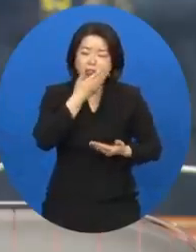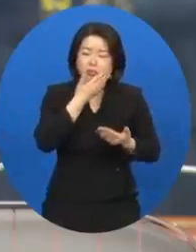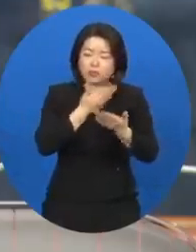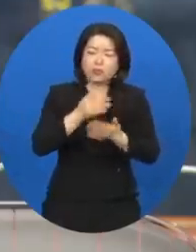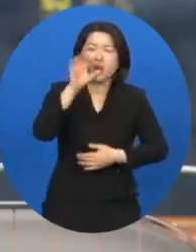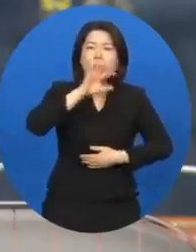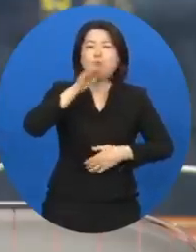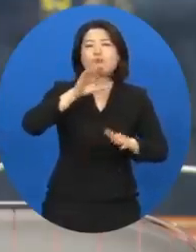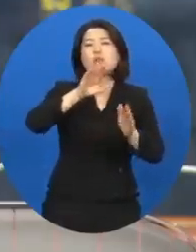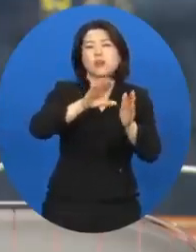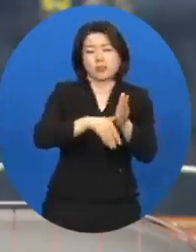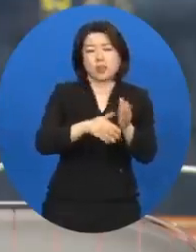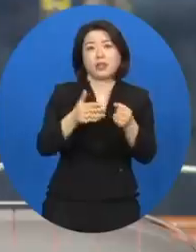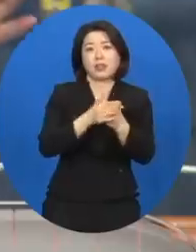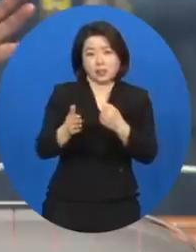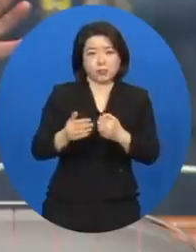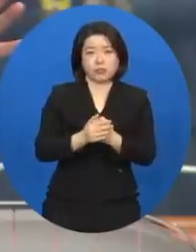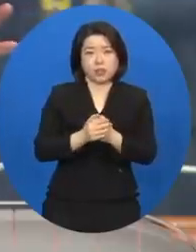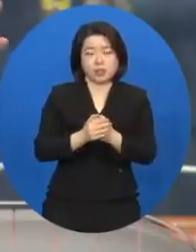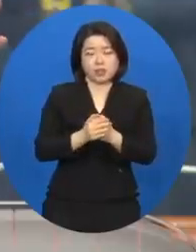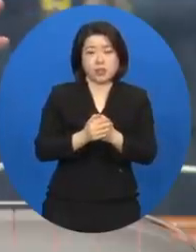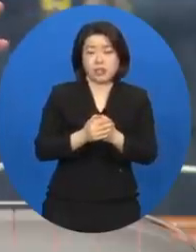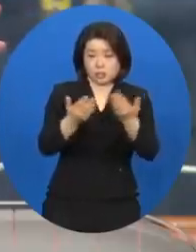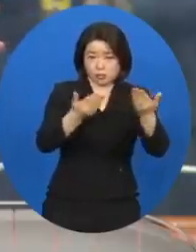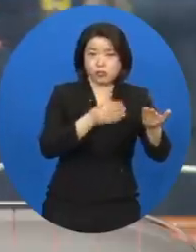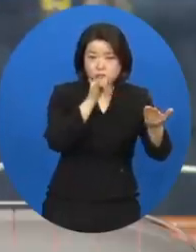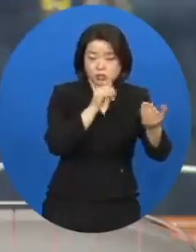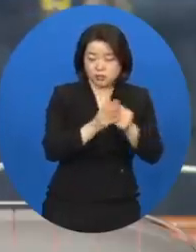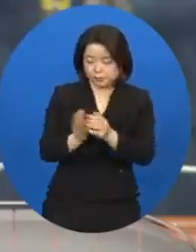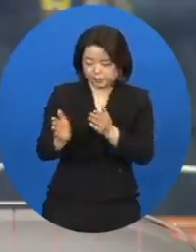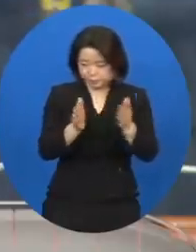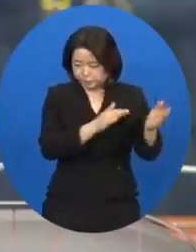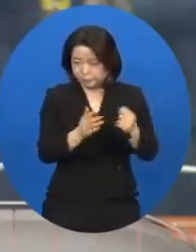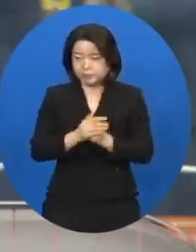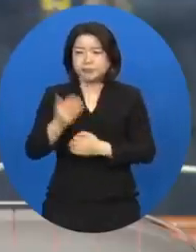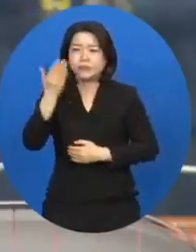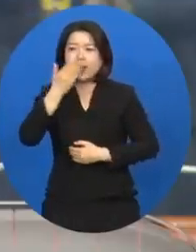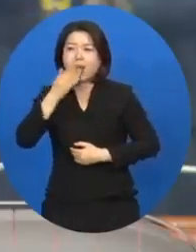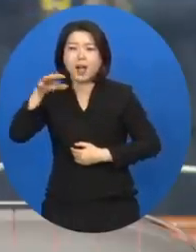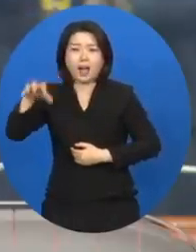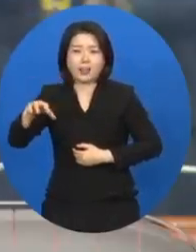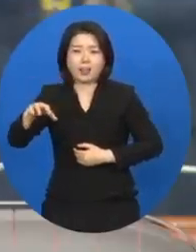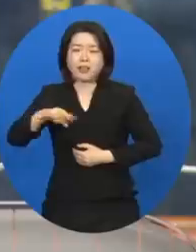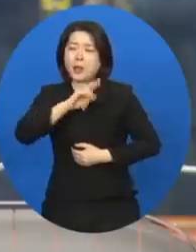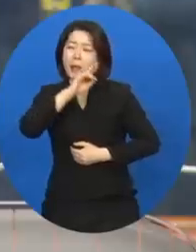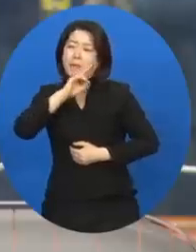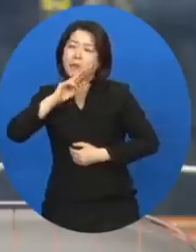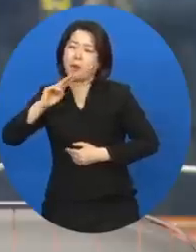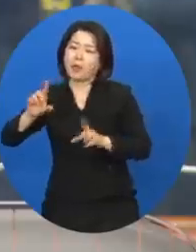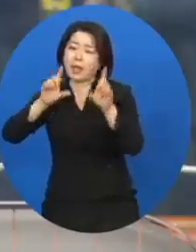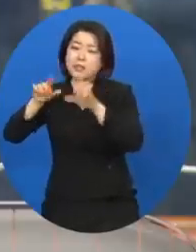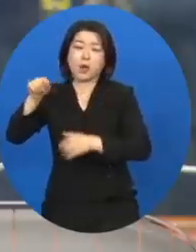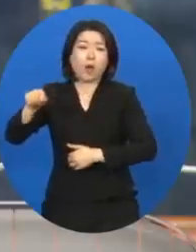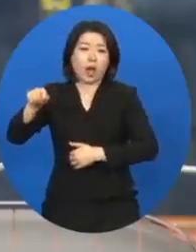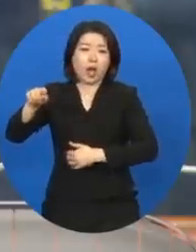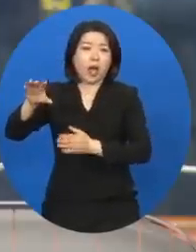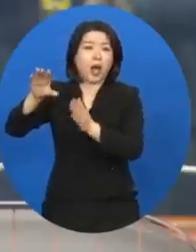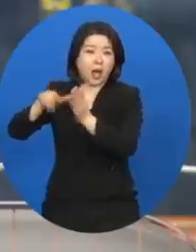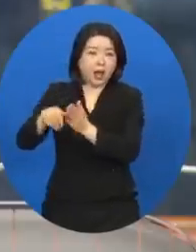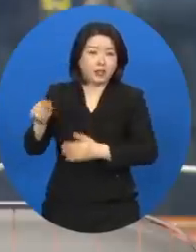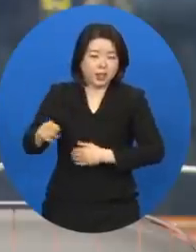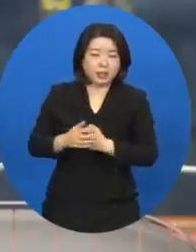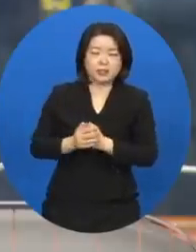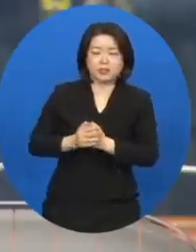때니까 가나안에 들어가서는 진짜 조심해야 될 것은 오직 주님만 바라보고